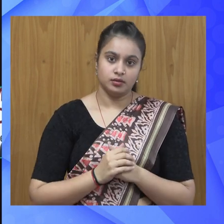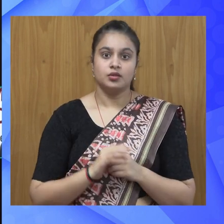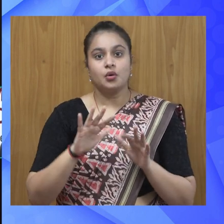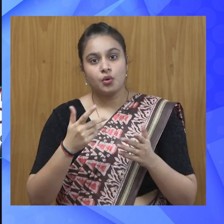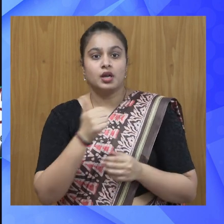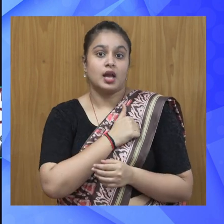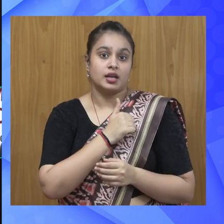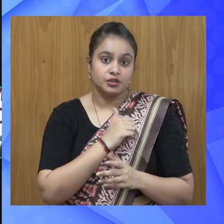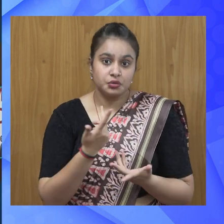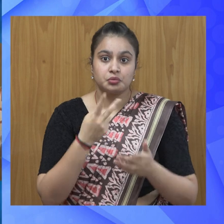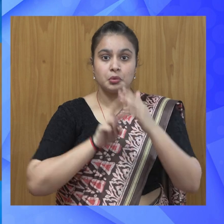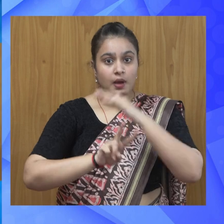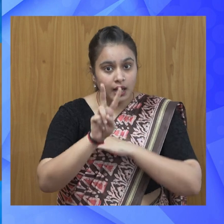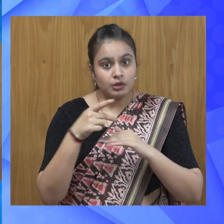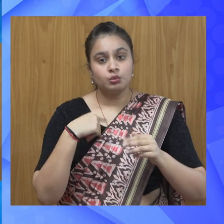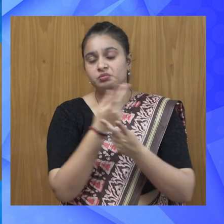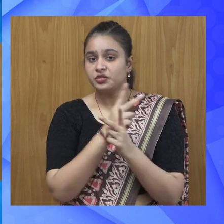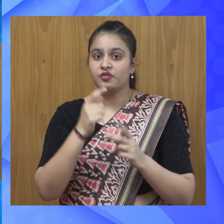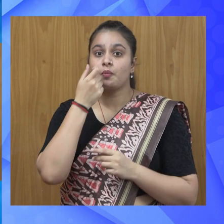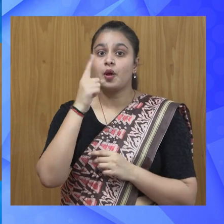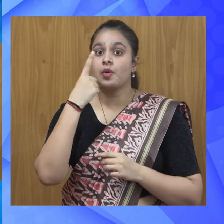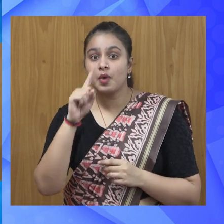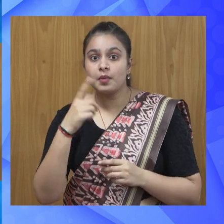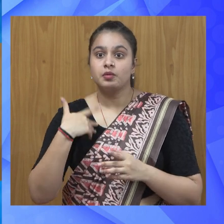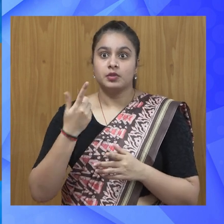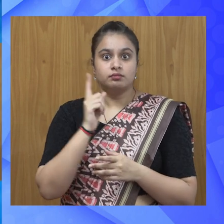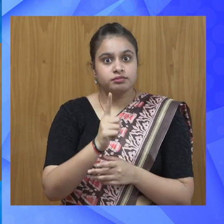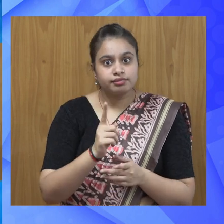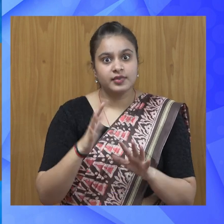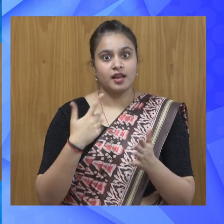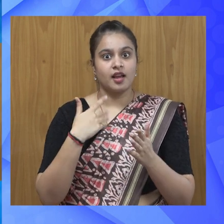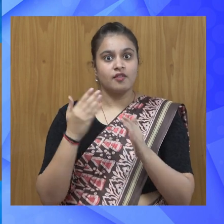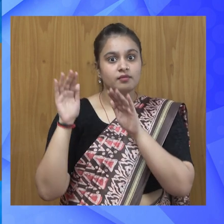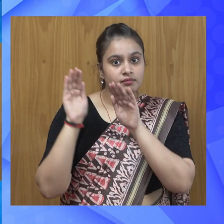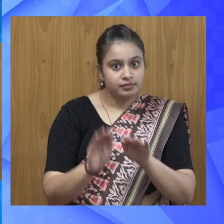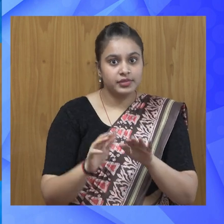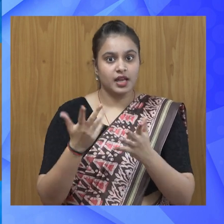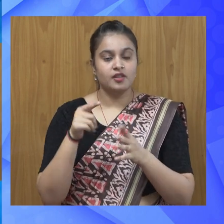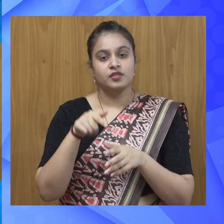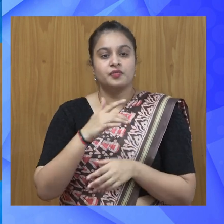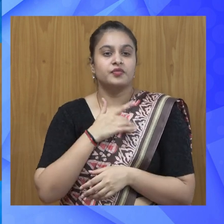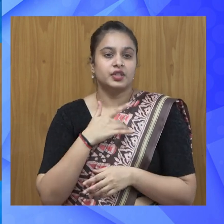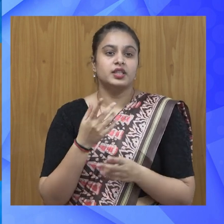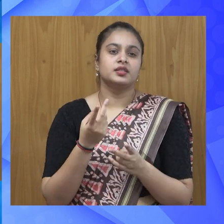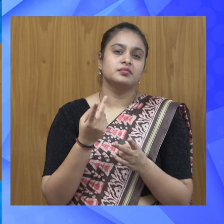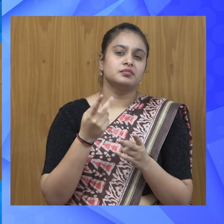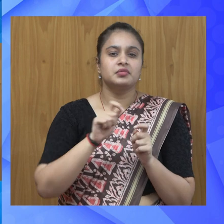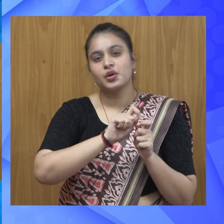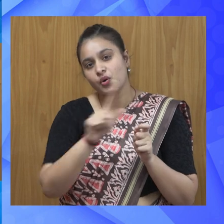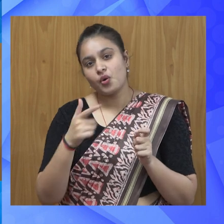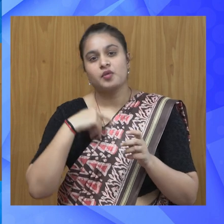एटीट्यूड वैल्यूज अलग अलग है, कभी कभी पेरेंट्स बहुत अथॉरिटेटिव होते हैं, डोमिनेंट होते हैं, तो ये भी एक प्रकार की फीलिंग